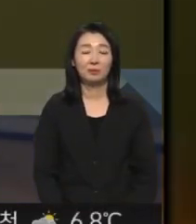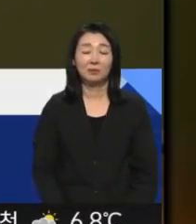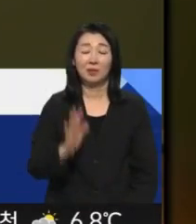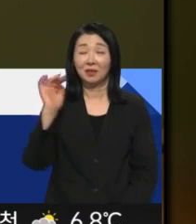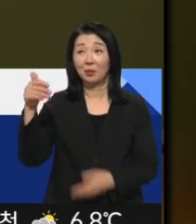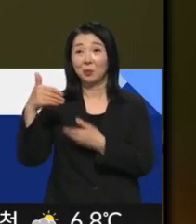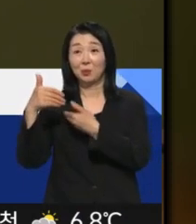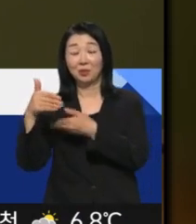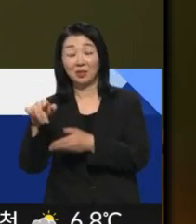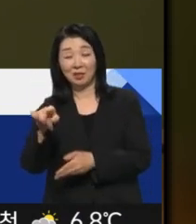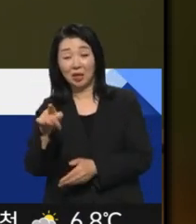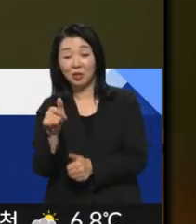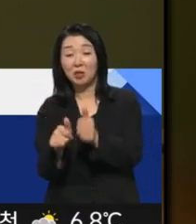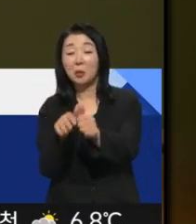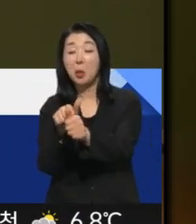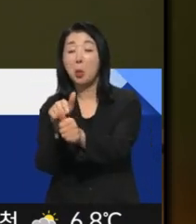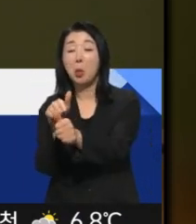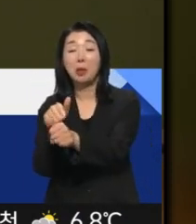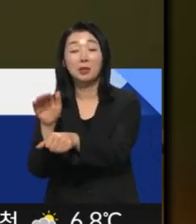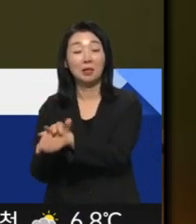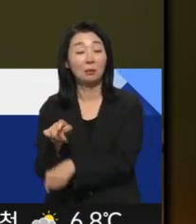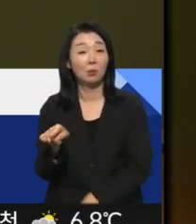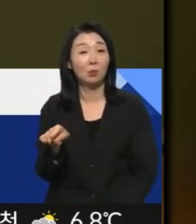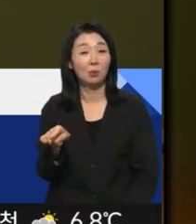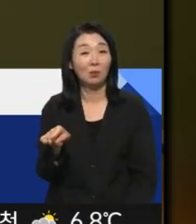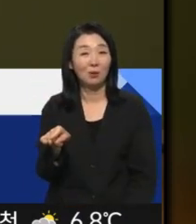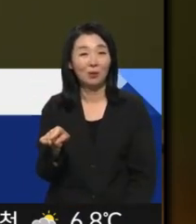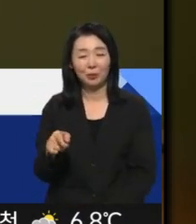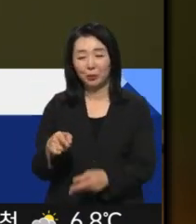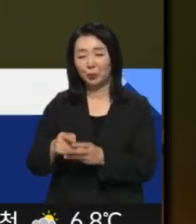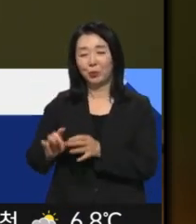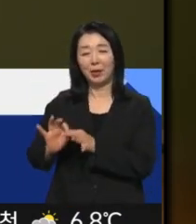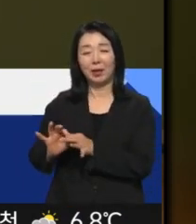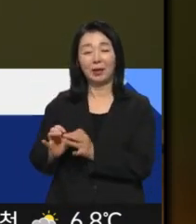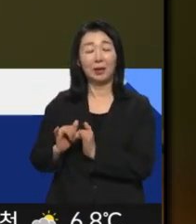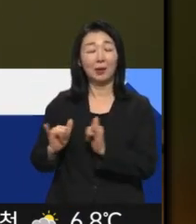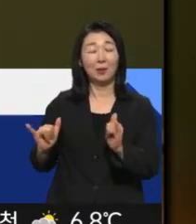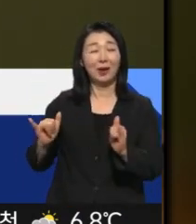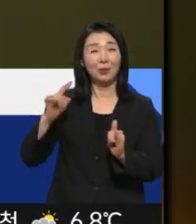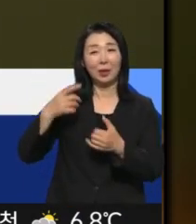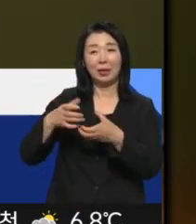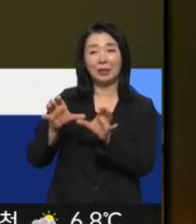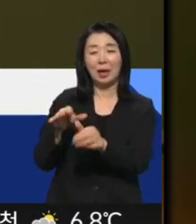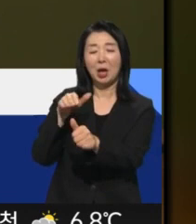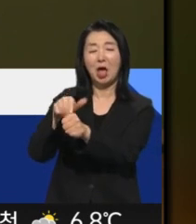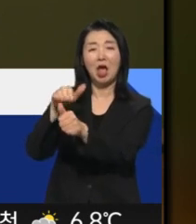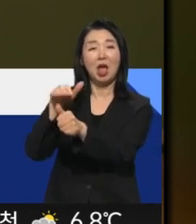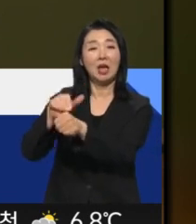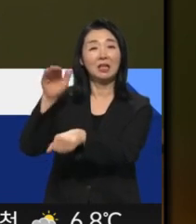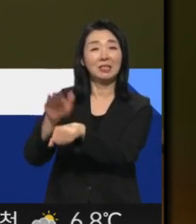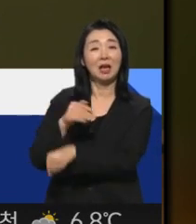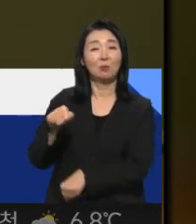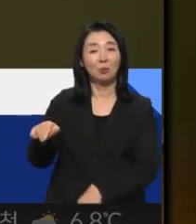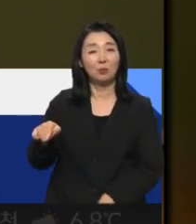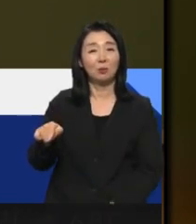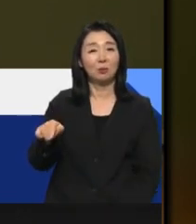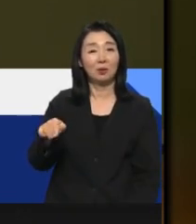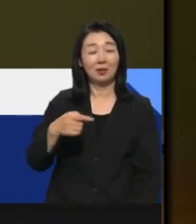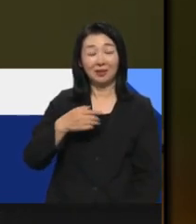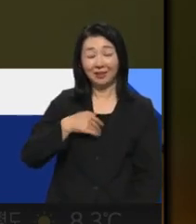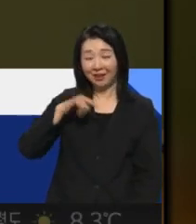대통령실에서 이렇게 전당대회에 개입하는 게 잘못됐다. 윤핵관들이 과하게 이렇게 당을 쥐고 흔드는 게 잘못됐으니까 내가 이거를